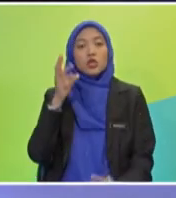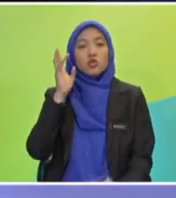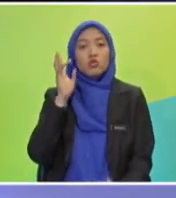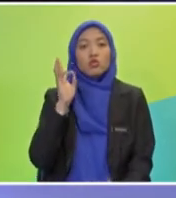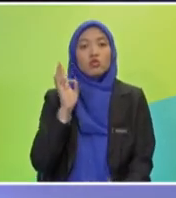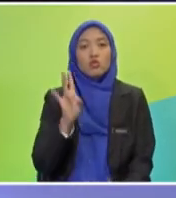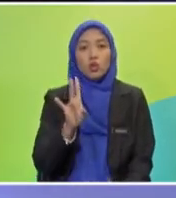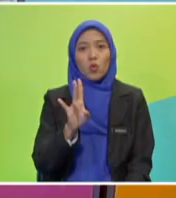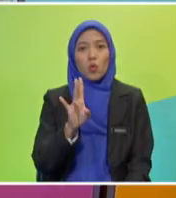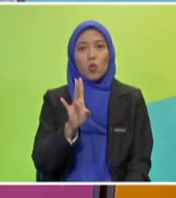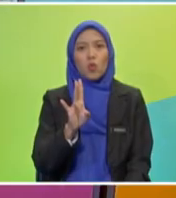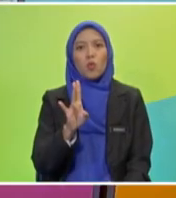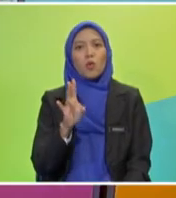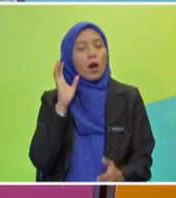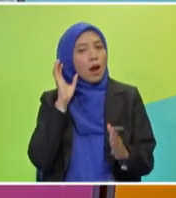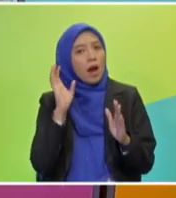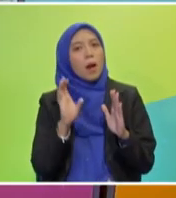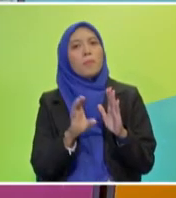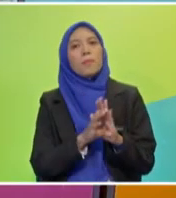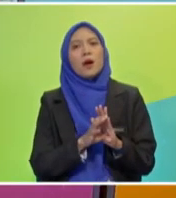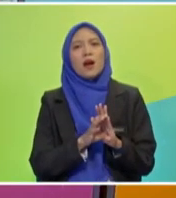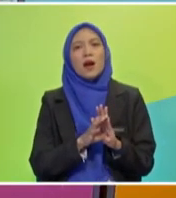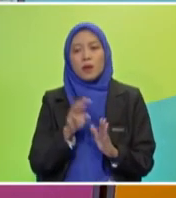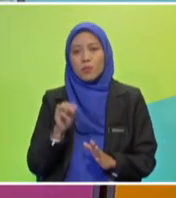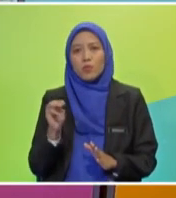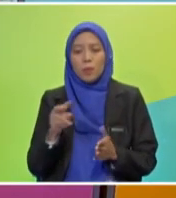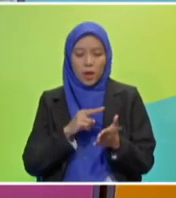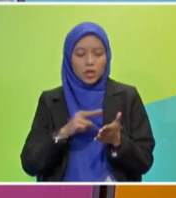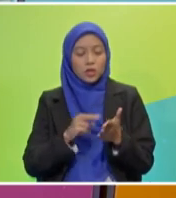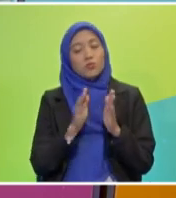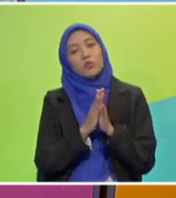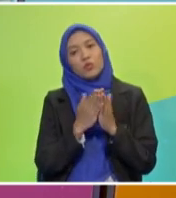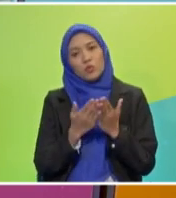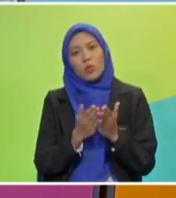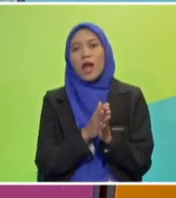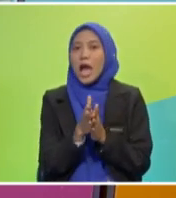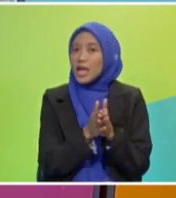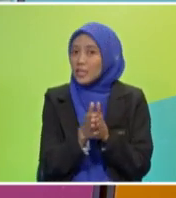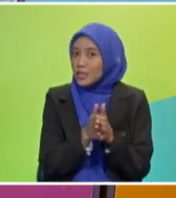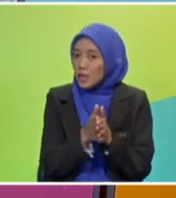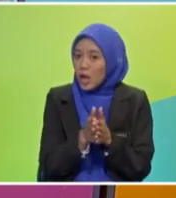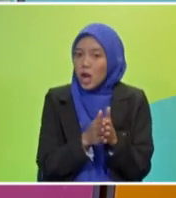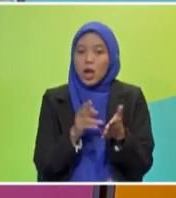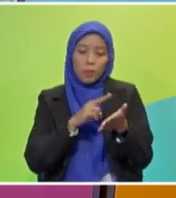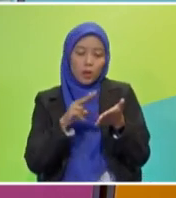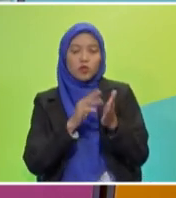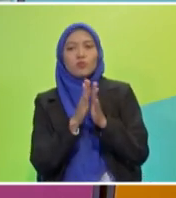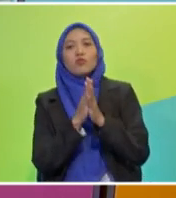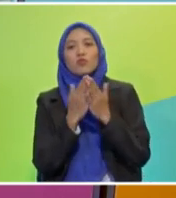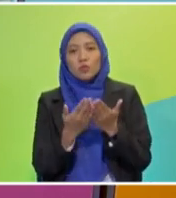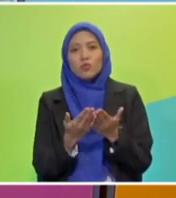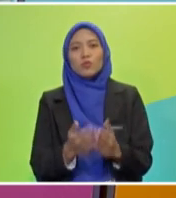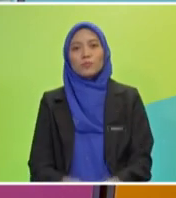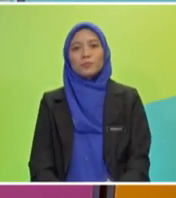1, 2, 3, 4, 5, 6, 7. Ya. Rajin seperti Kak Amira ni juga. Baca buku mengisi masa lapar. Apakah